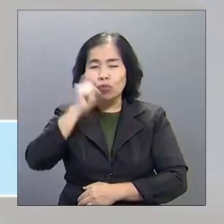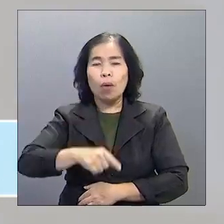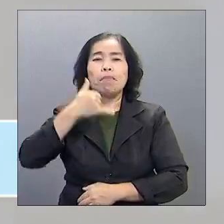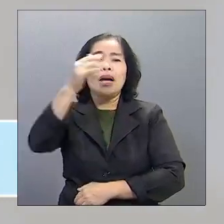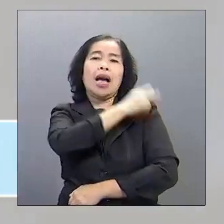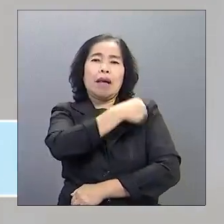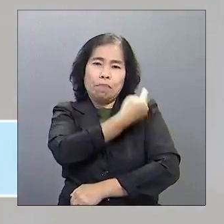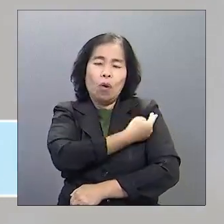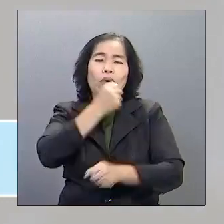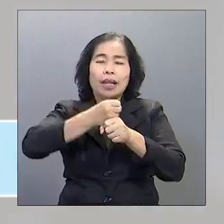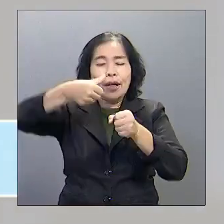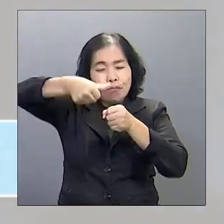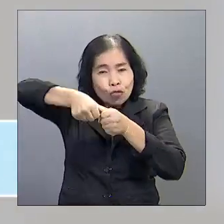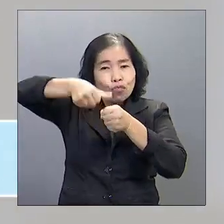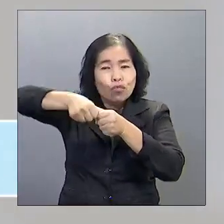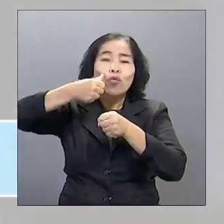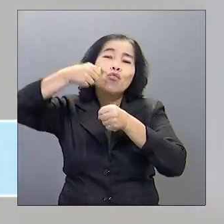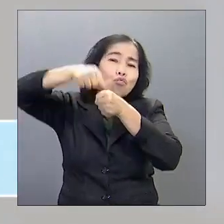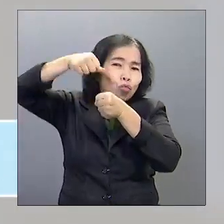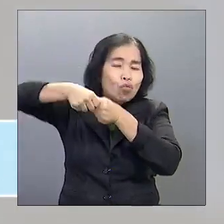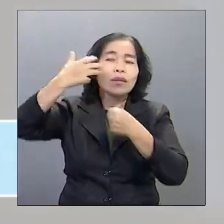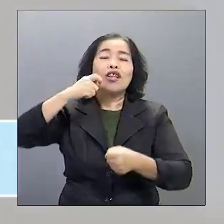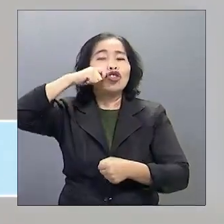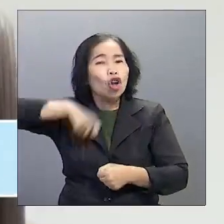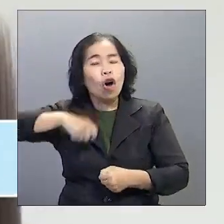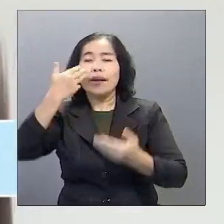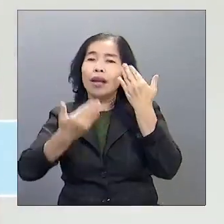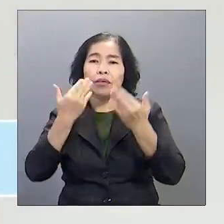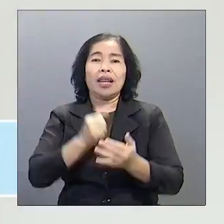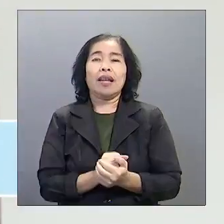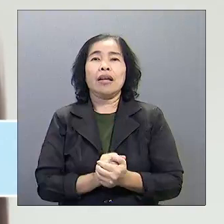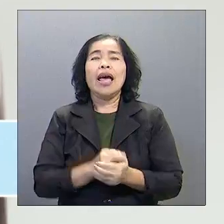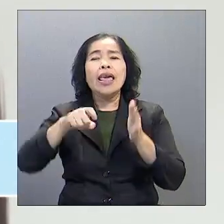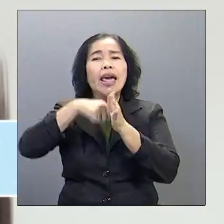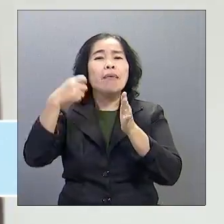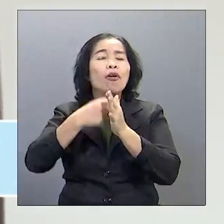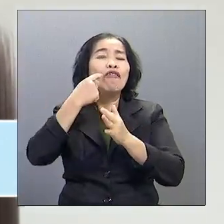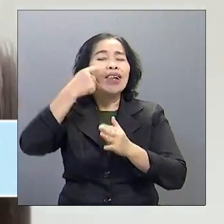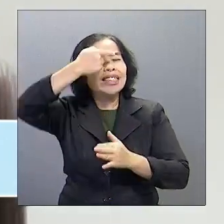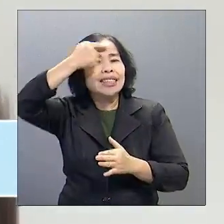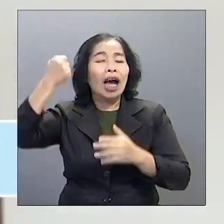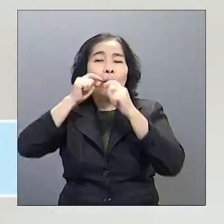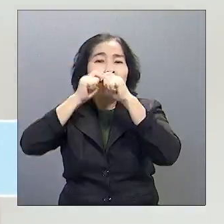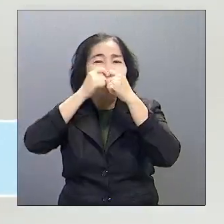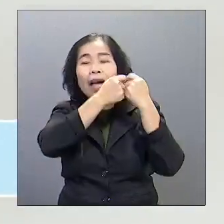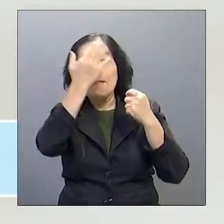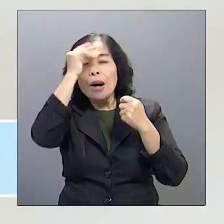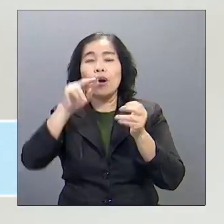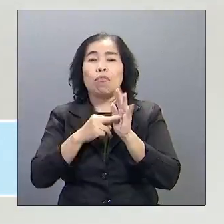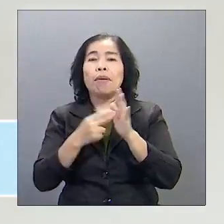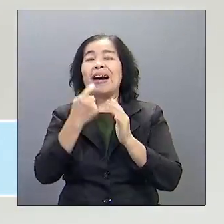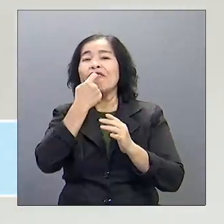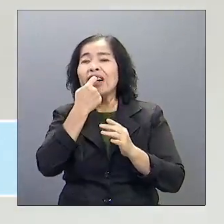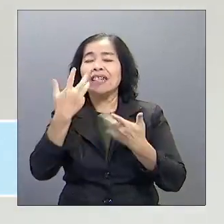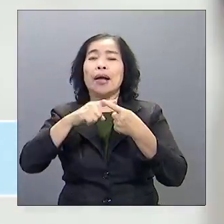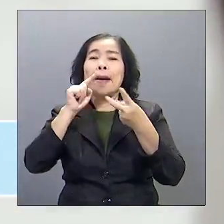อุดฟันรักษารากฟันหรือถอนฟันเท่านั้นโดยสาเหตุการเกิดฟันผุนั้นเกิดจากครับ1สภาพฟันและสภาพช่